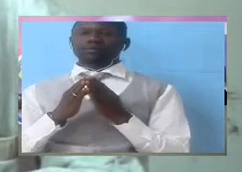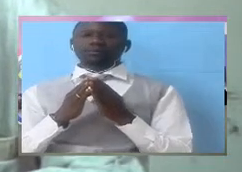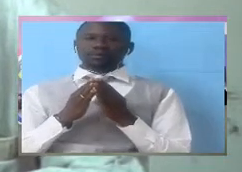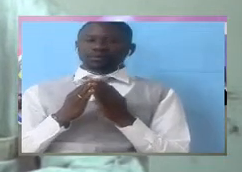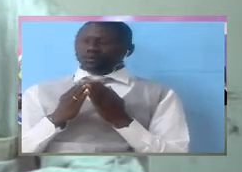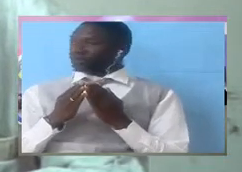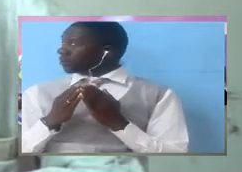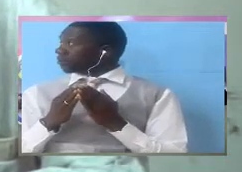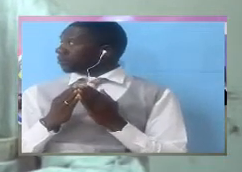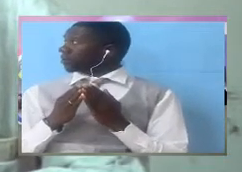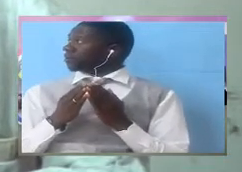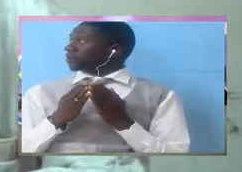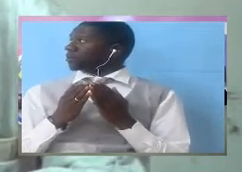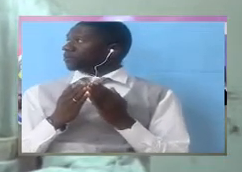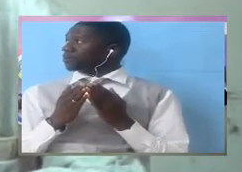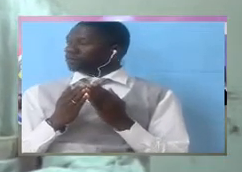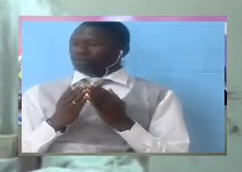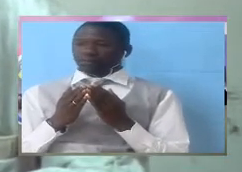alayhim waladdallin.